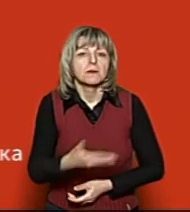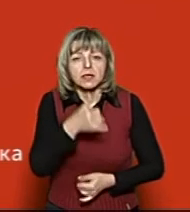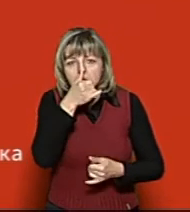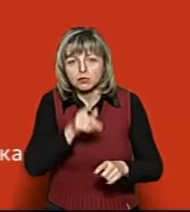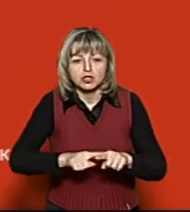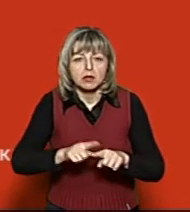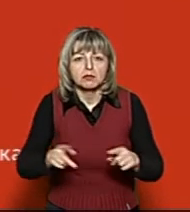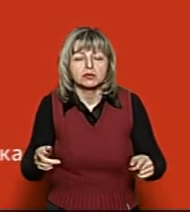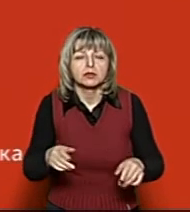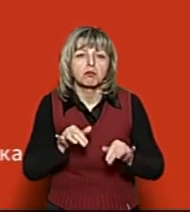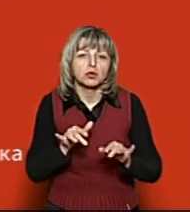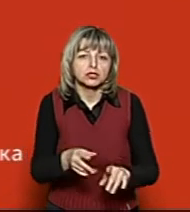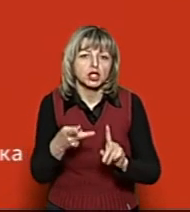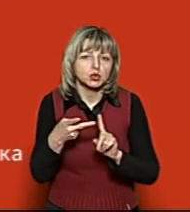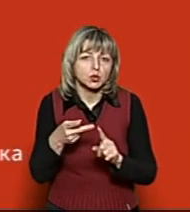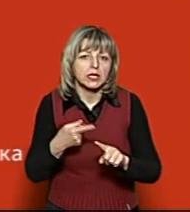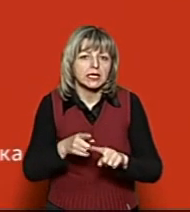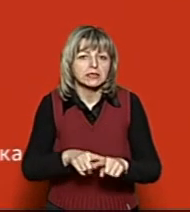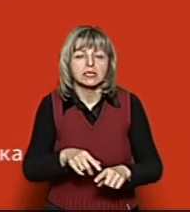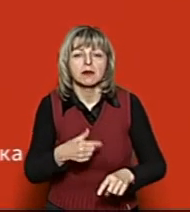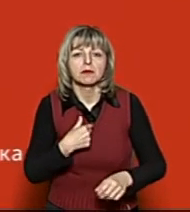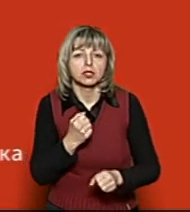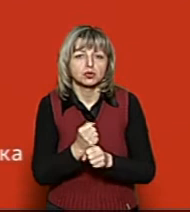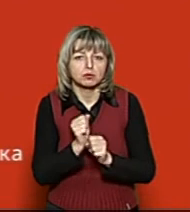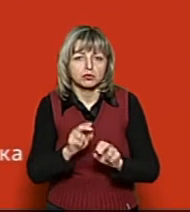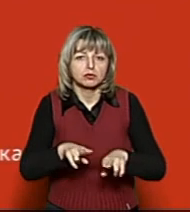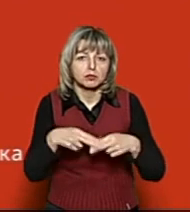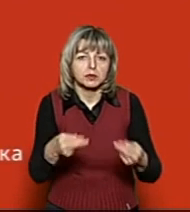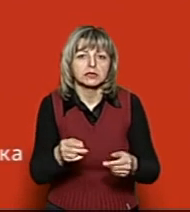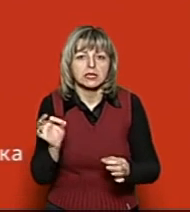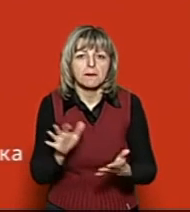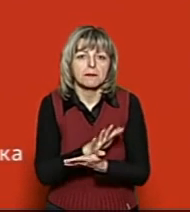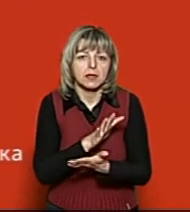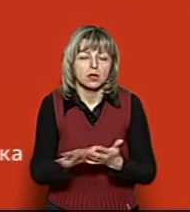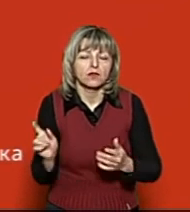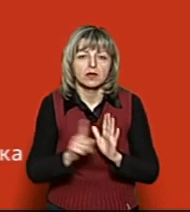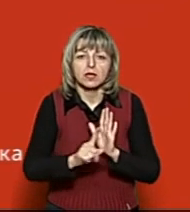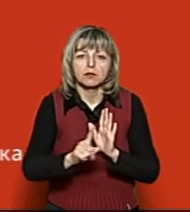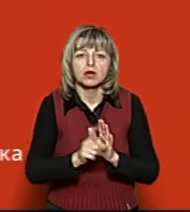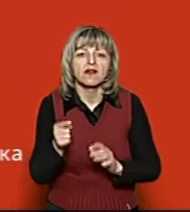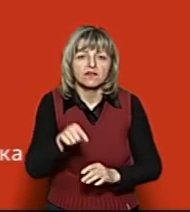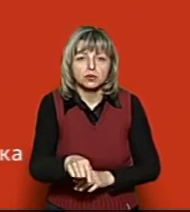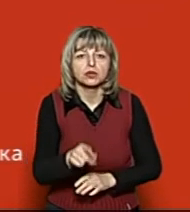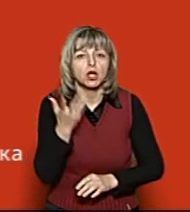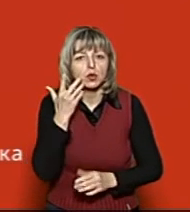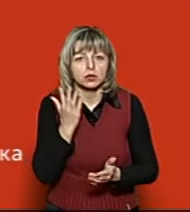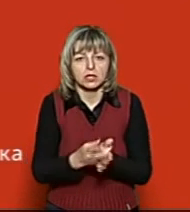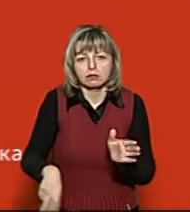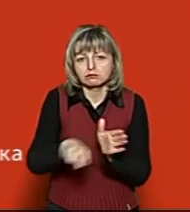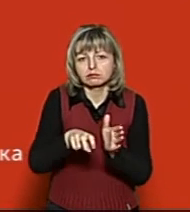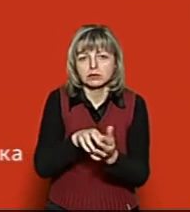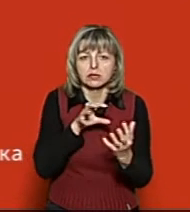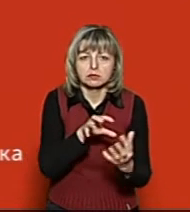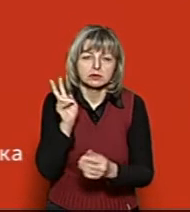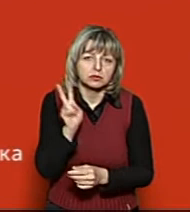можемо пришвидшити цей процес. І друге, це про те, що ми можемо зробити компенсацію за пільговий проїзд, але тільки в тих межах, коли йде перевезення пасажирів. В